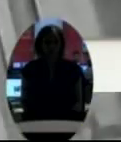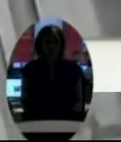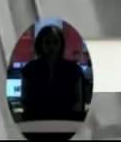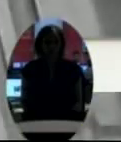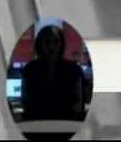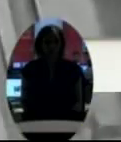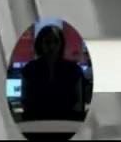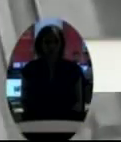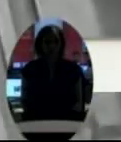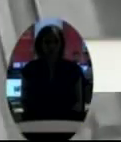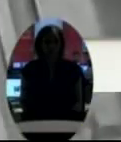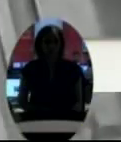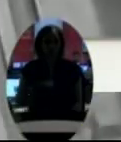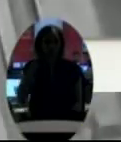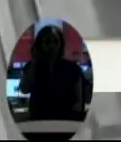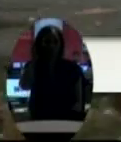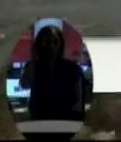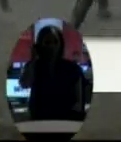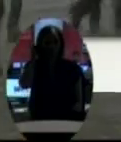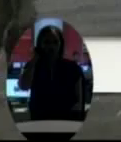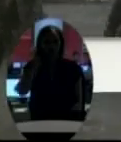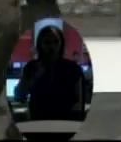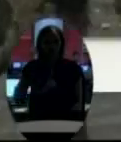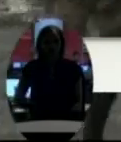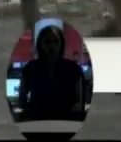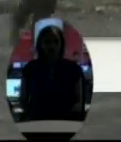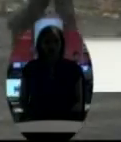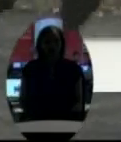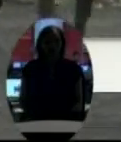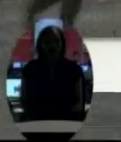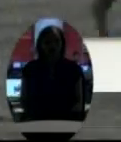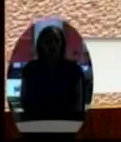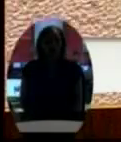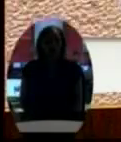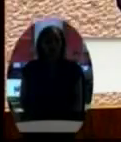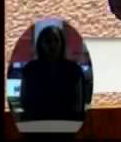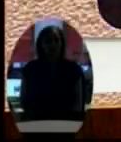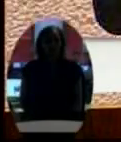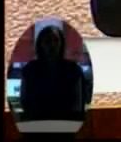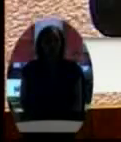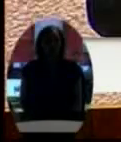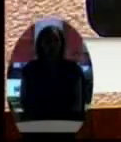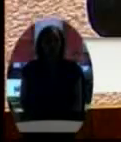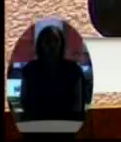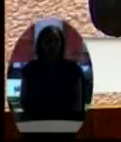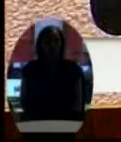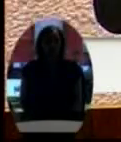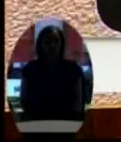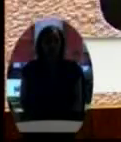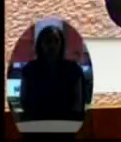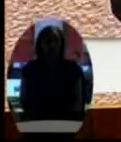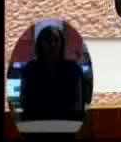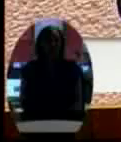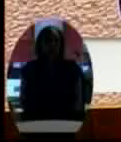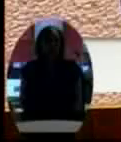ביהודה ושומרון עלול לגרום נזק רב לתדמית ישראל בעולם. אולי אותם החיילים שאנחנו שולחים אותם